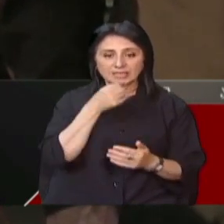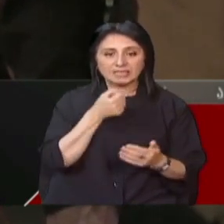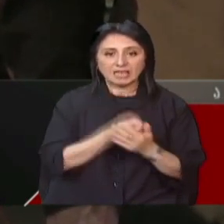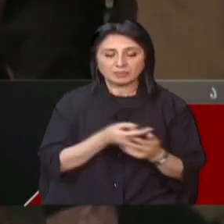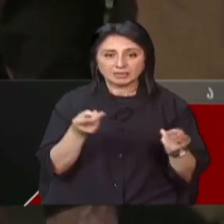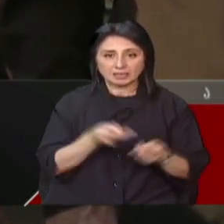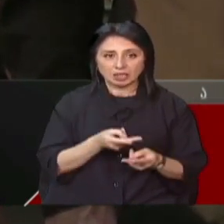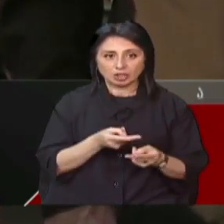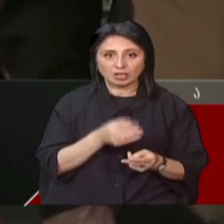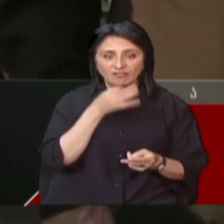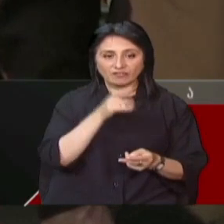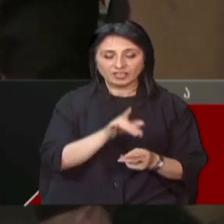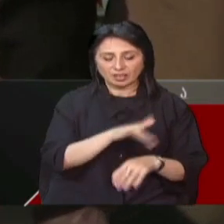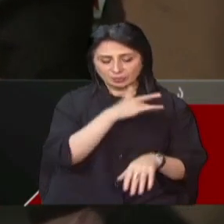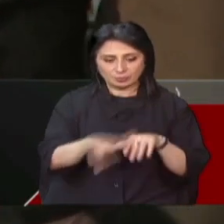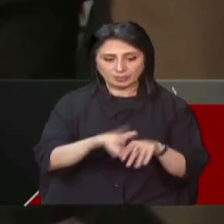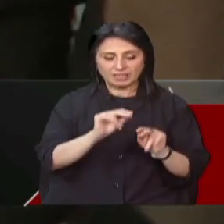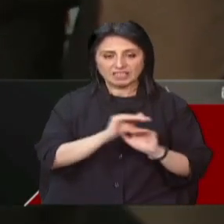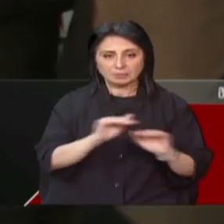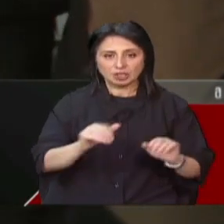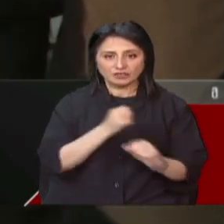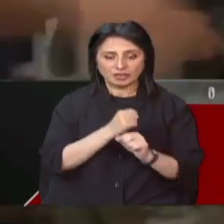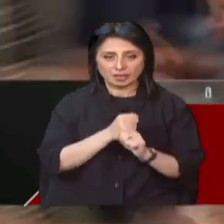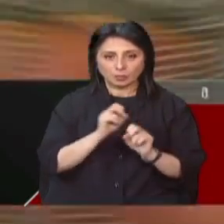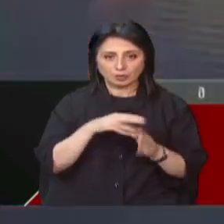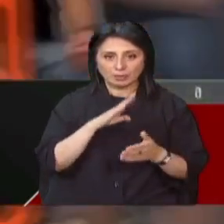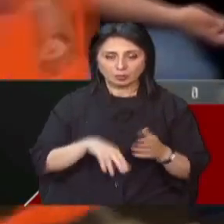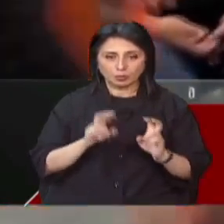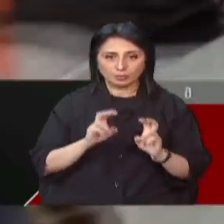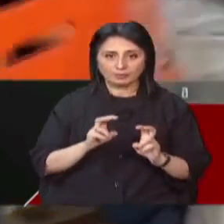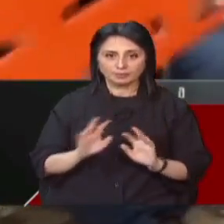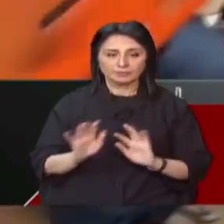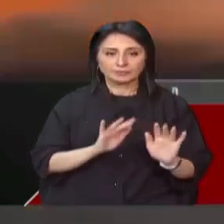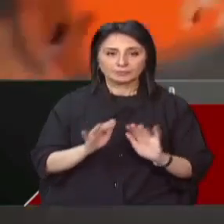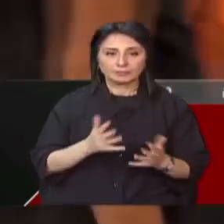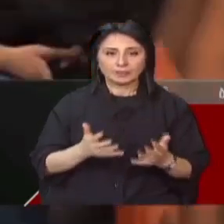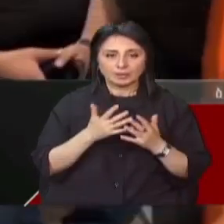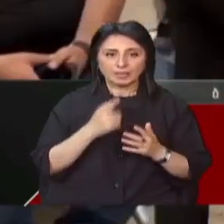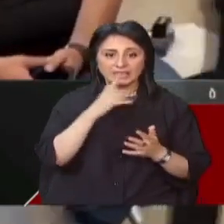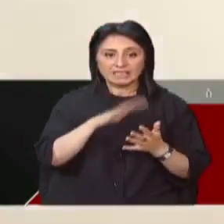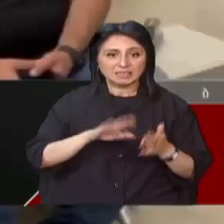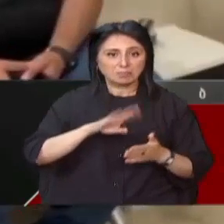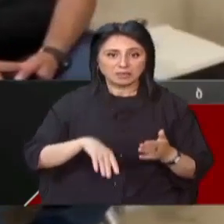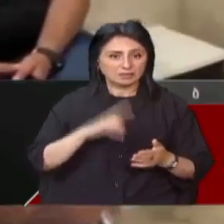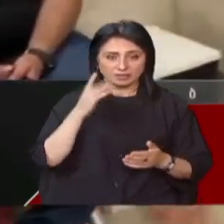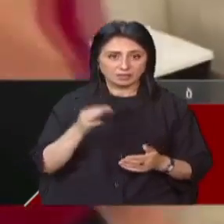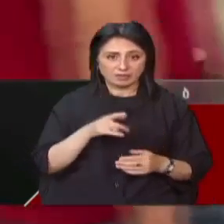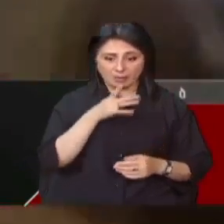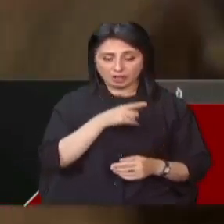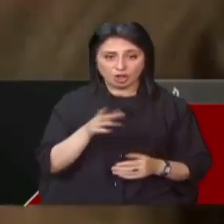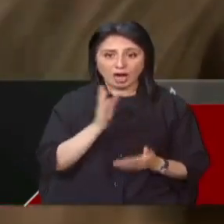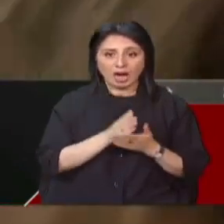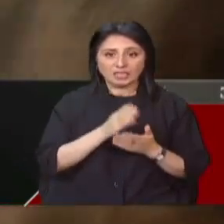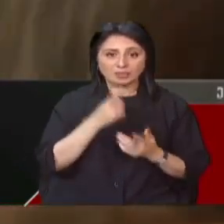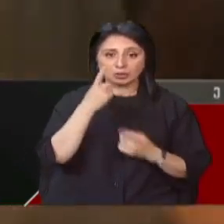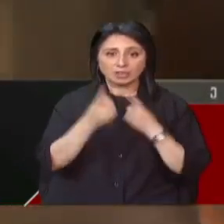sadamde saqiroa, vidre ar aghdgeba simshvide da usaptkhoeba. Operatsia tskhadia usiskhlod ar memdinareobs. Am droistvis